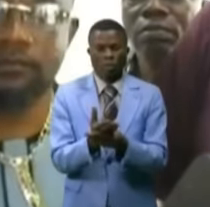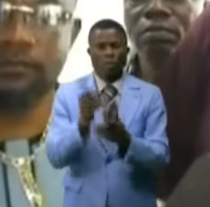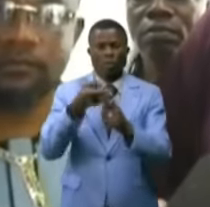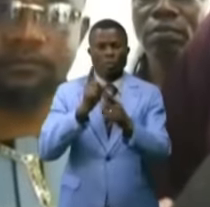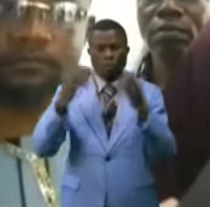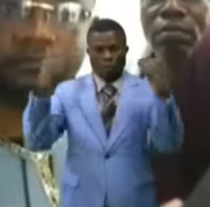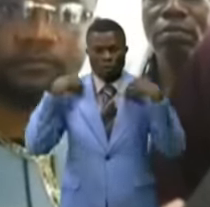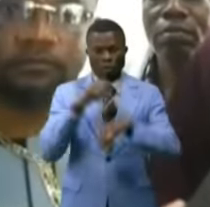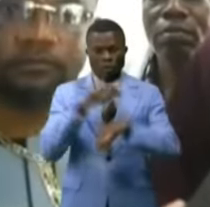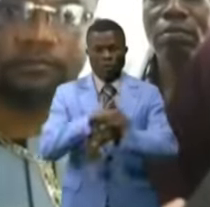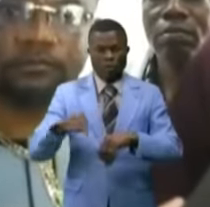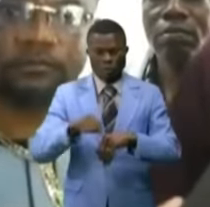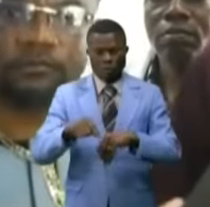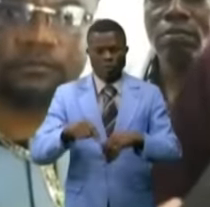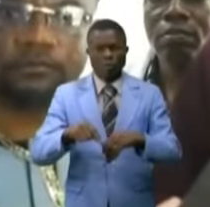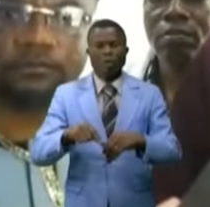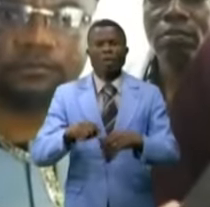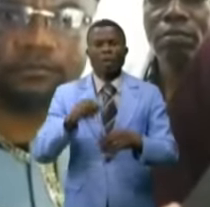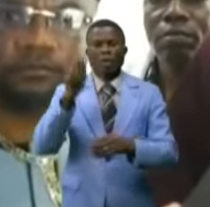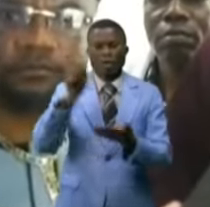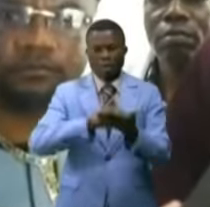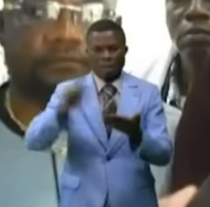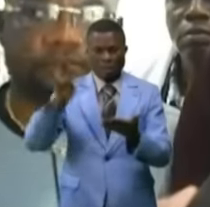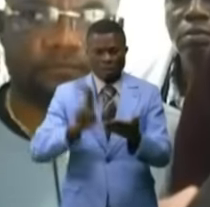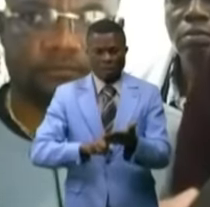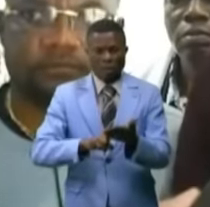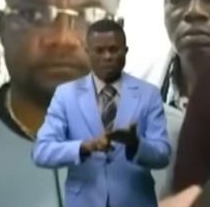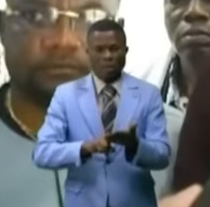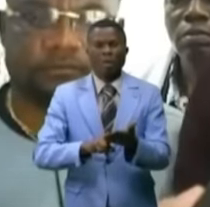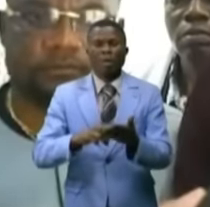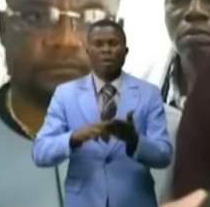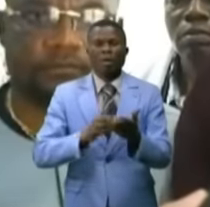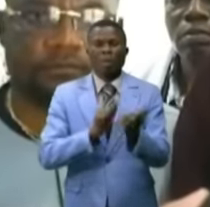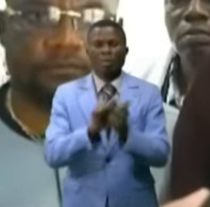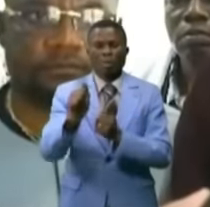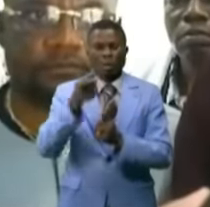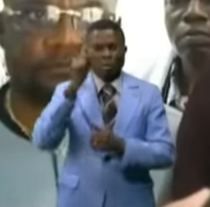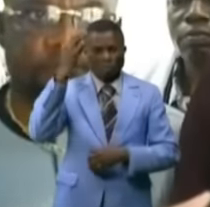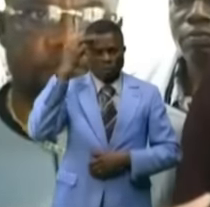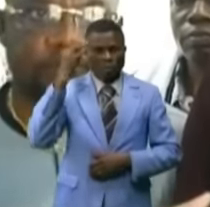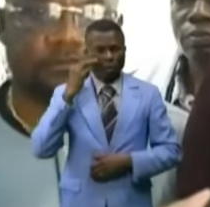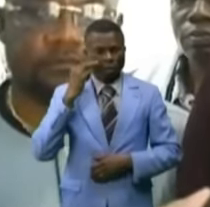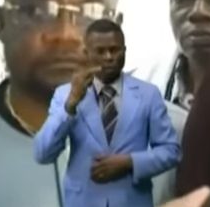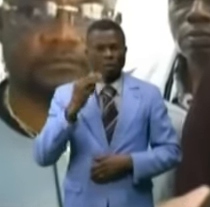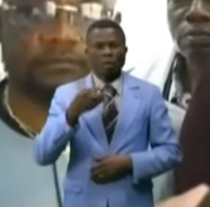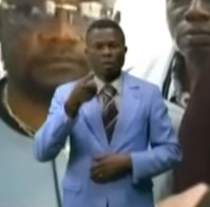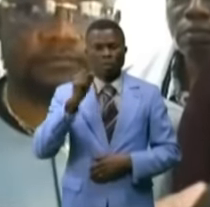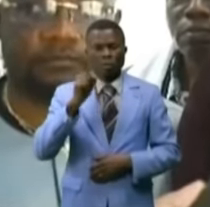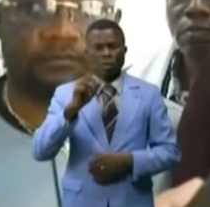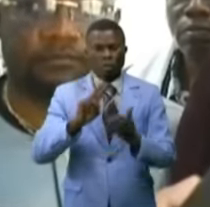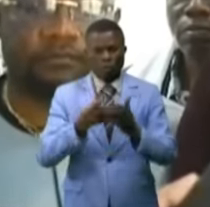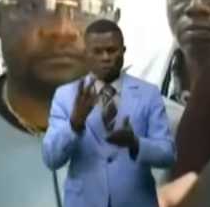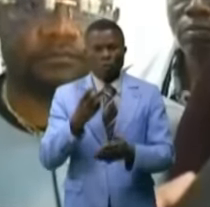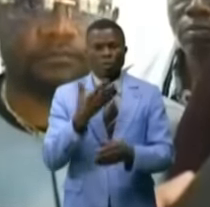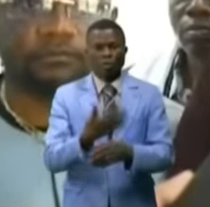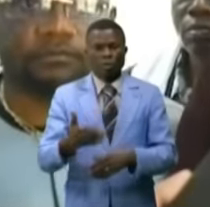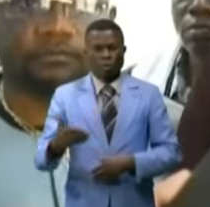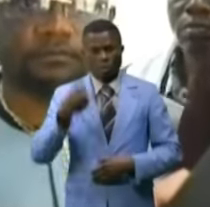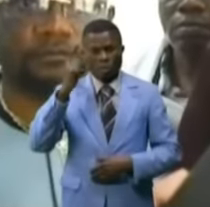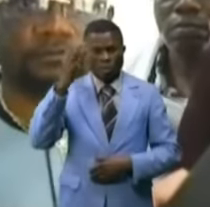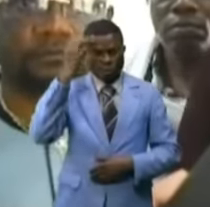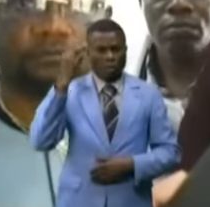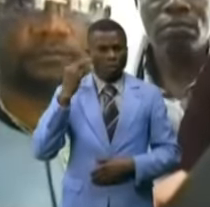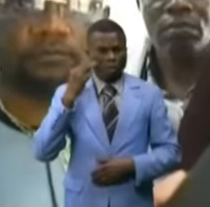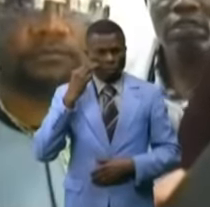bureau, chefs de division signés par le Premier ministre. Deuxième chose. Le Premier ministre